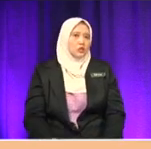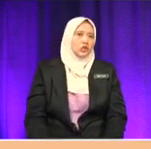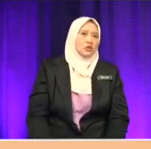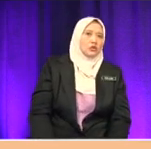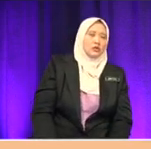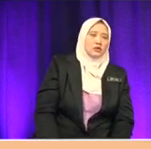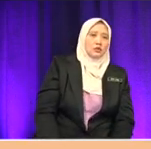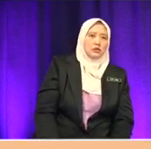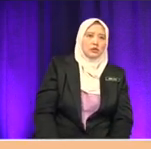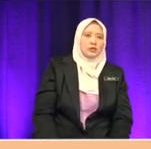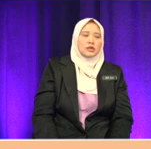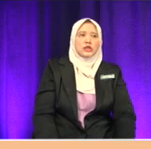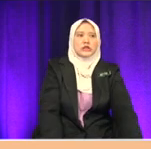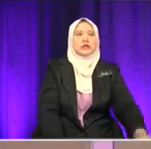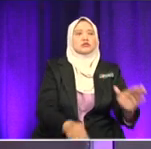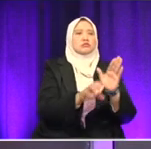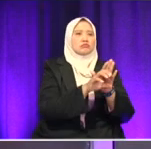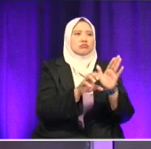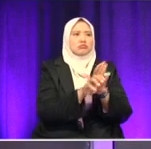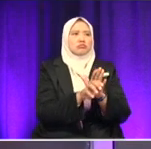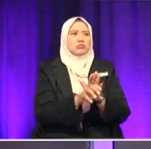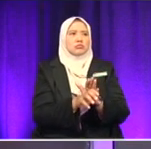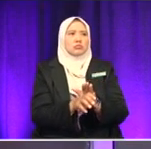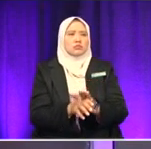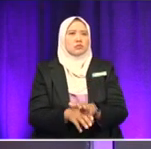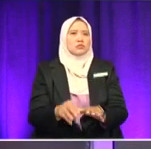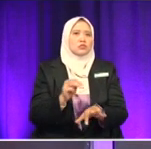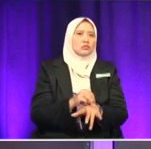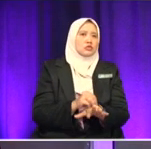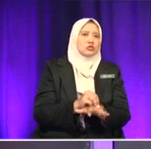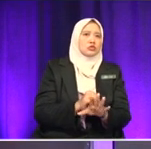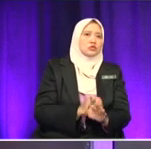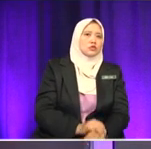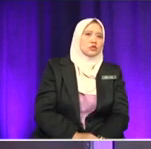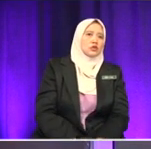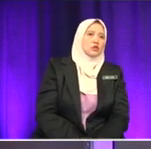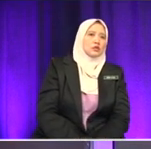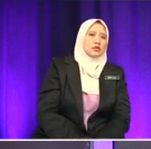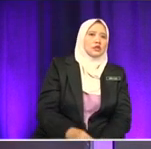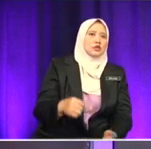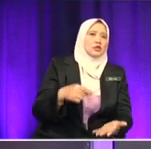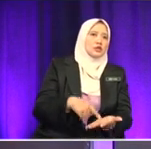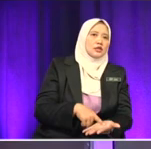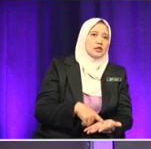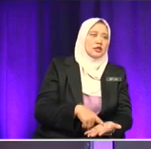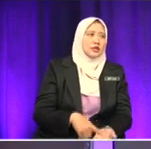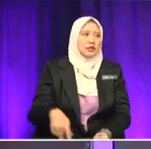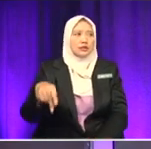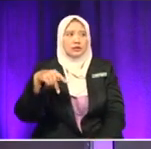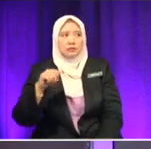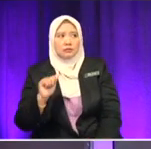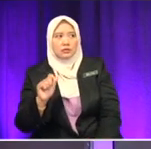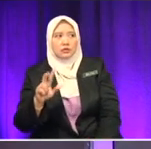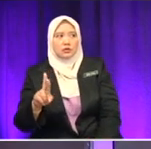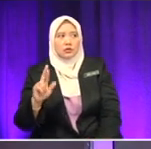ni. Ini agak-agak Ifan gambar apa ni? Gambar mikroorganisma, cikgu. Ya, paramecium. Oh, paramecium. Nampak tak bentuk dia macam selipar?